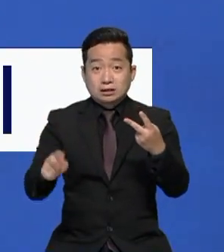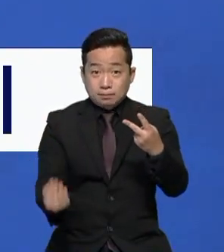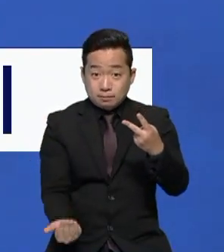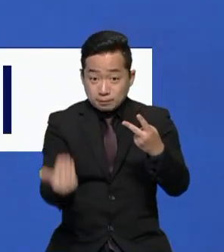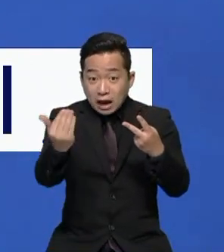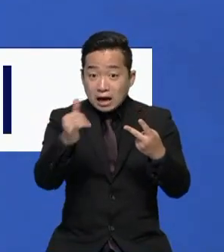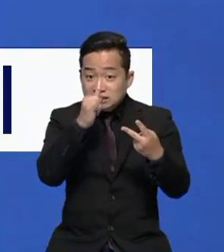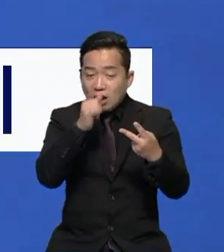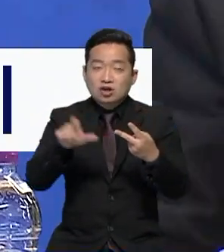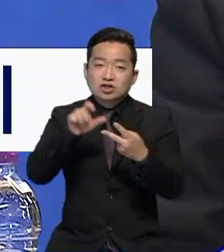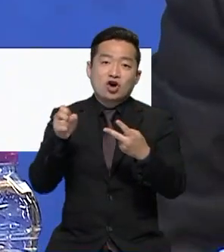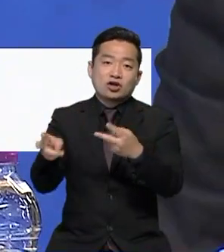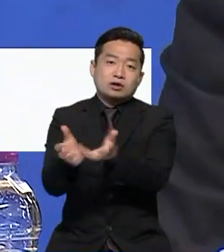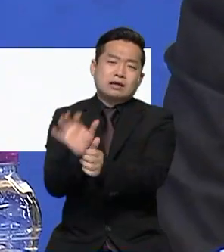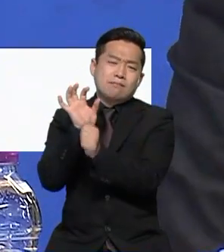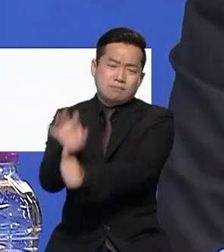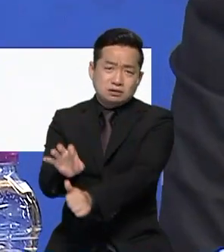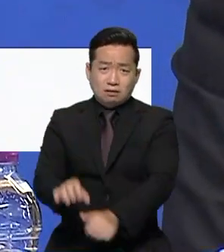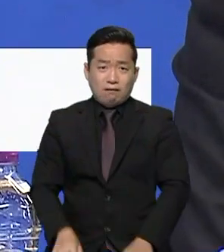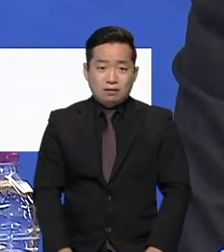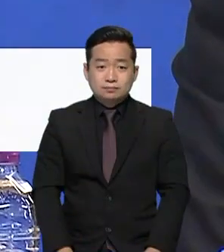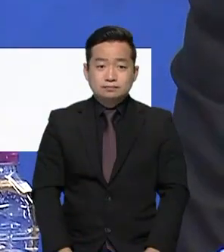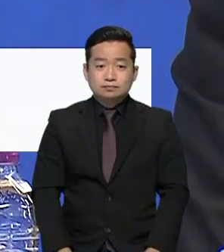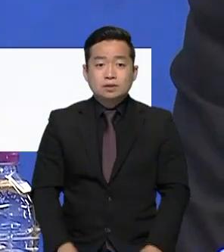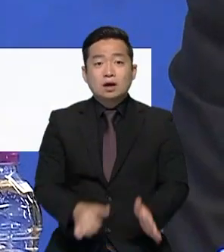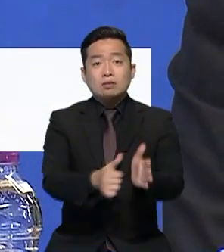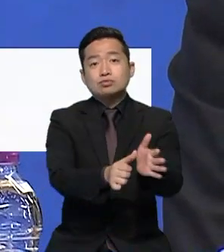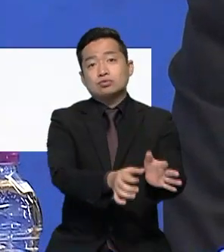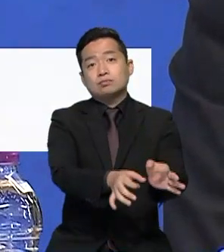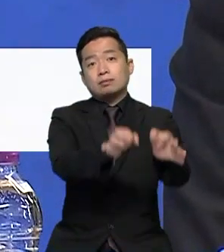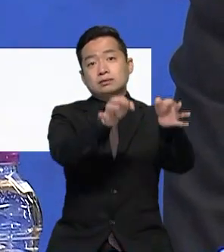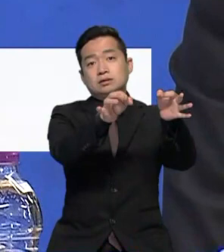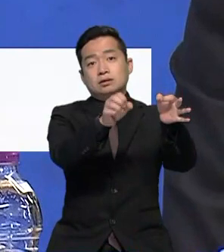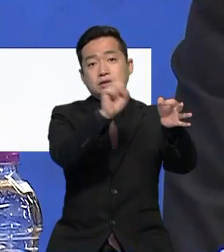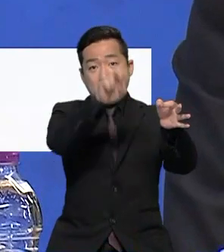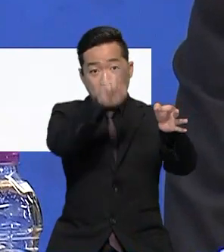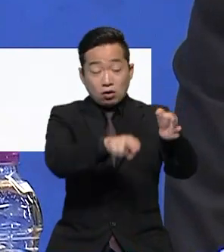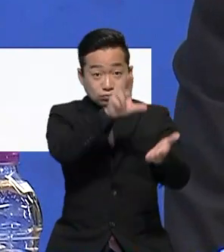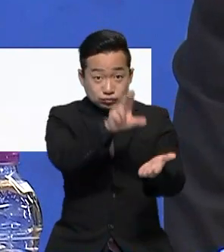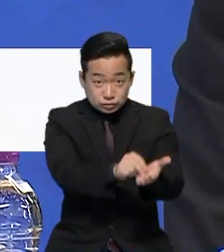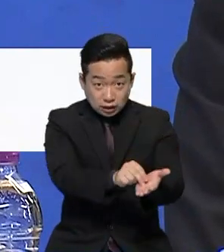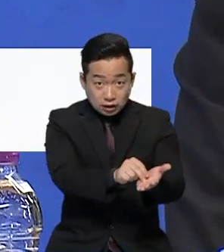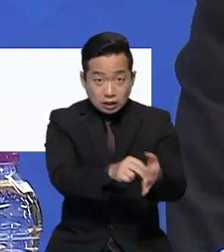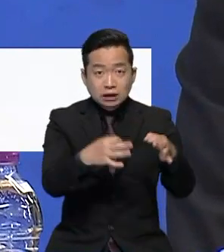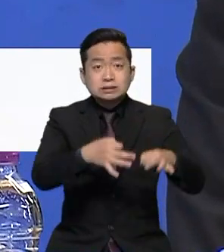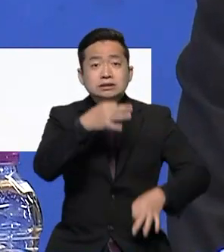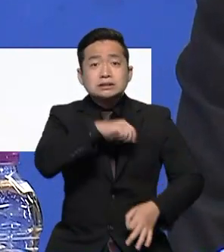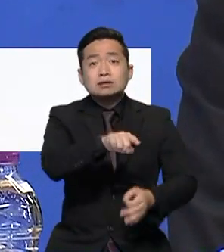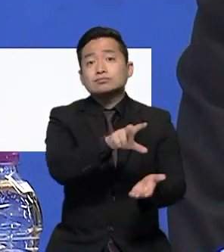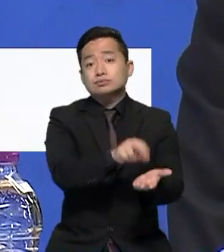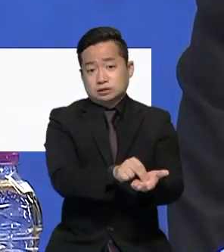고삐를 더 죄었습니다. 물가, 환율, 그리고 이자 부담에 대해서